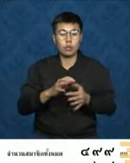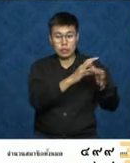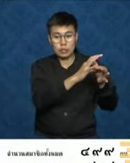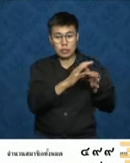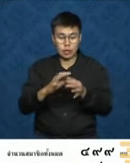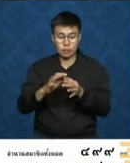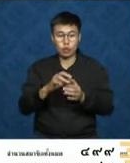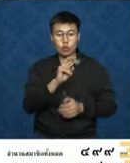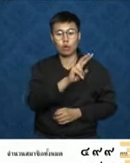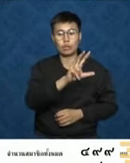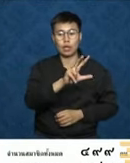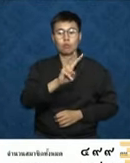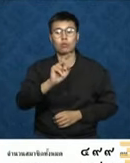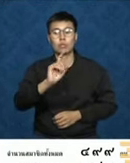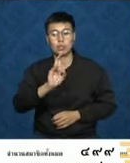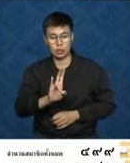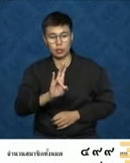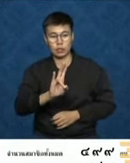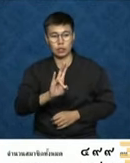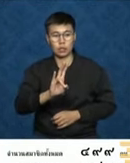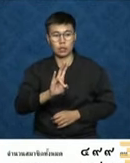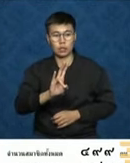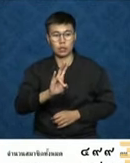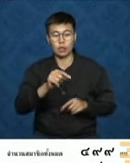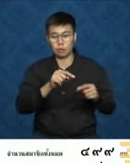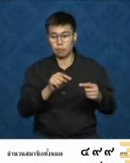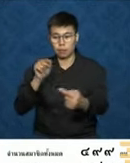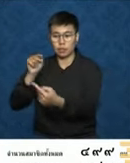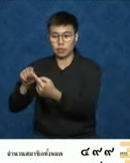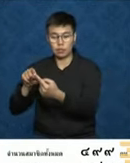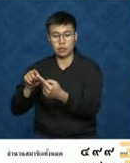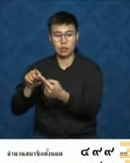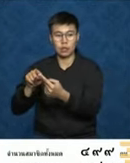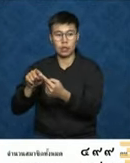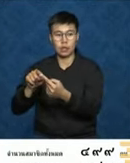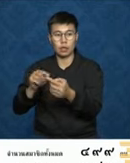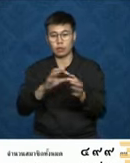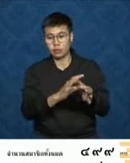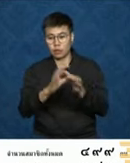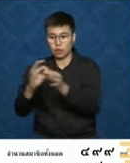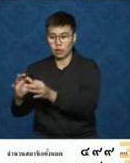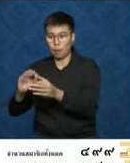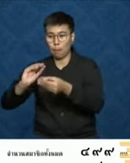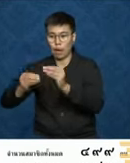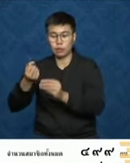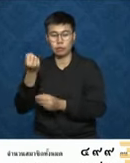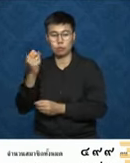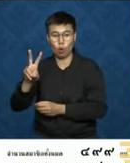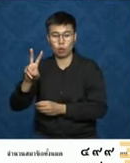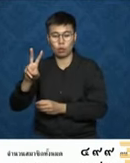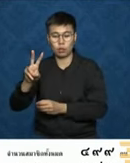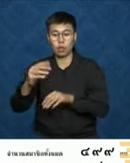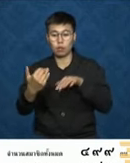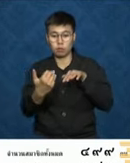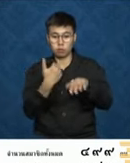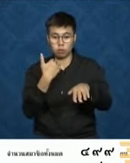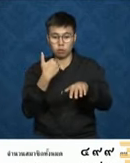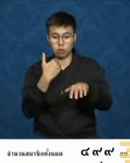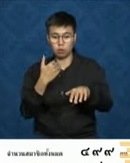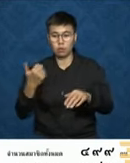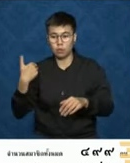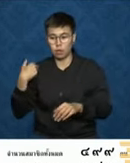2327เทศบาลไชยวารีไปที่บ้านอคคำเชื่อมถนนสายหมายเลข 12เพื่อเป็นเส้นทางจราจรขนถ่าย